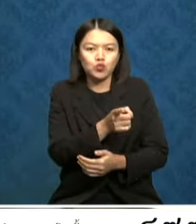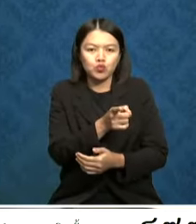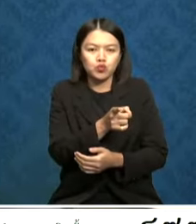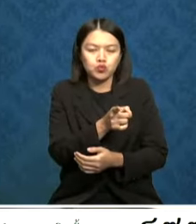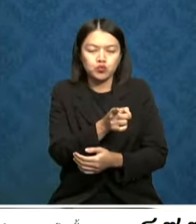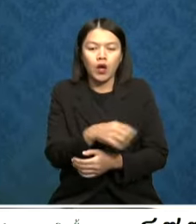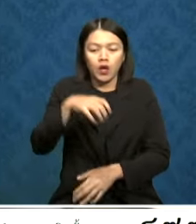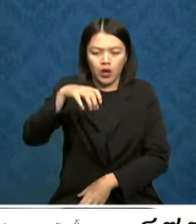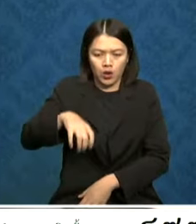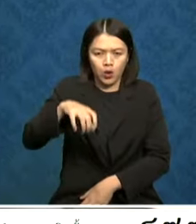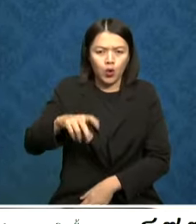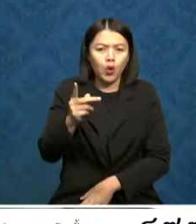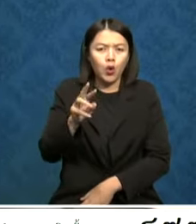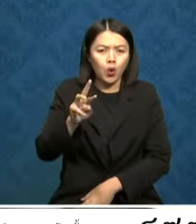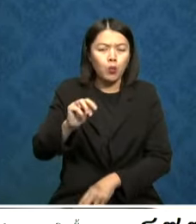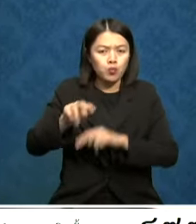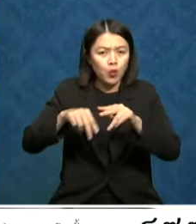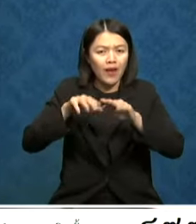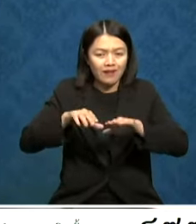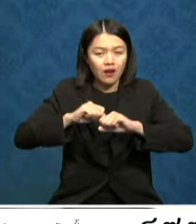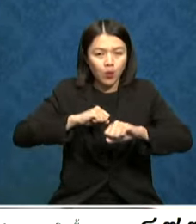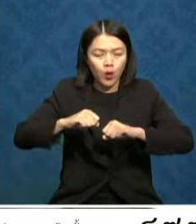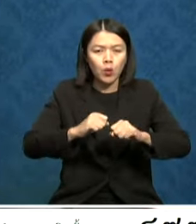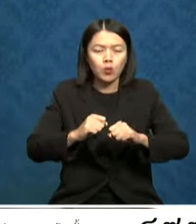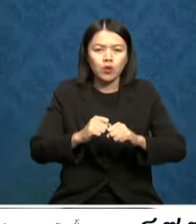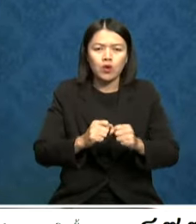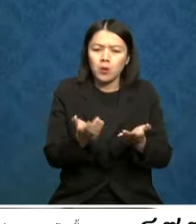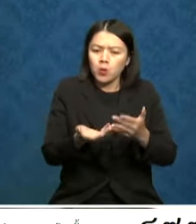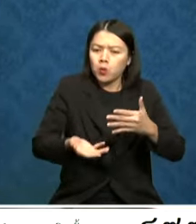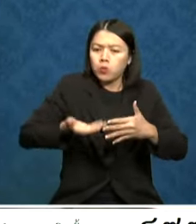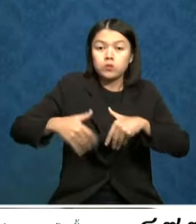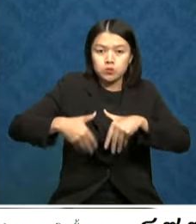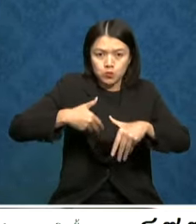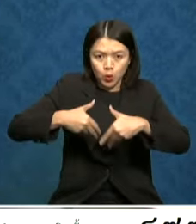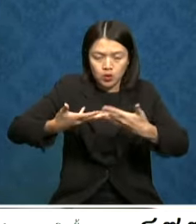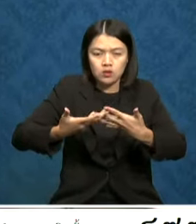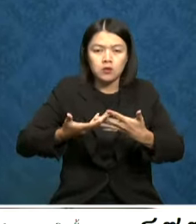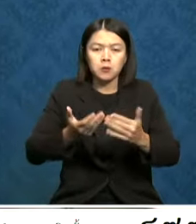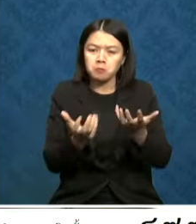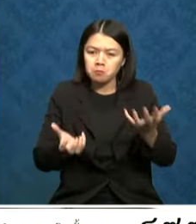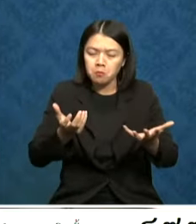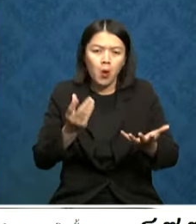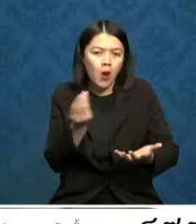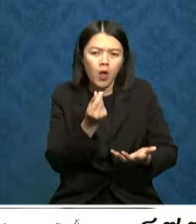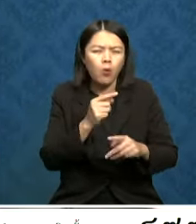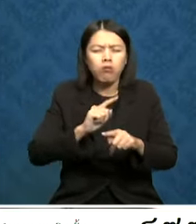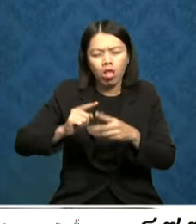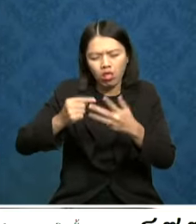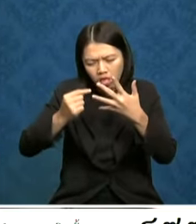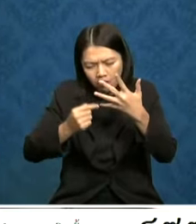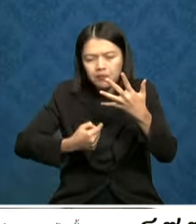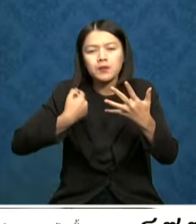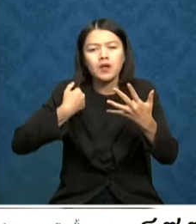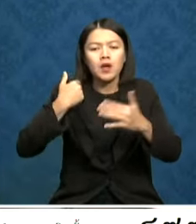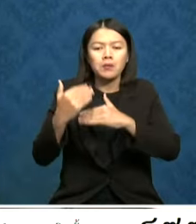รมพินิจและคุ้มครองเด็กพูดถึงหลายประเด็นนะครับมีปรัชญาว่าจะต้องมีการยกระดับชุมชนยุติธรรมที่รวดเร็วอะไรอย่างเงี้ยเป็นต้นนะครับ